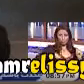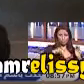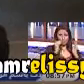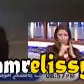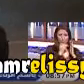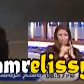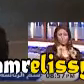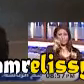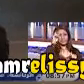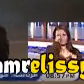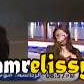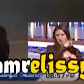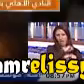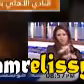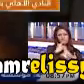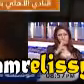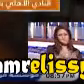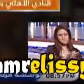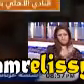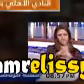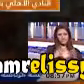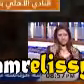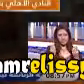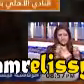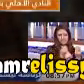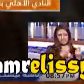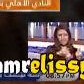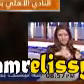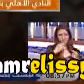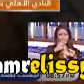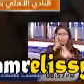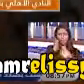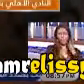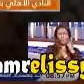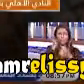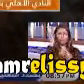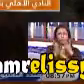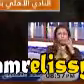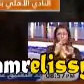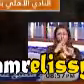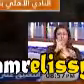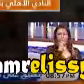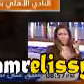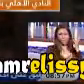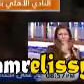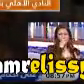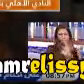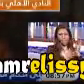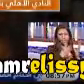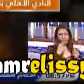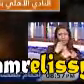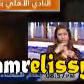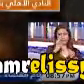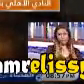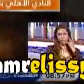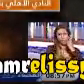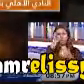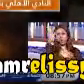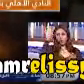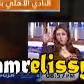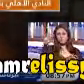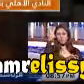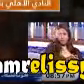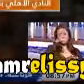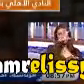مشهد متازم للاسف النيران السنه النيران والدخان تصاعدت اليوم من اكثر من